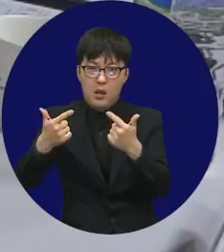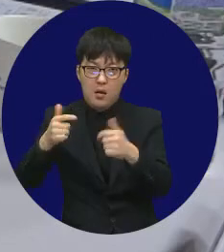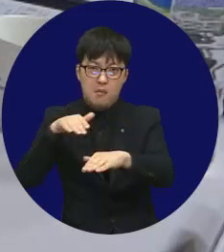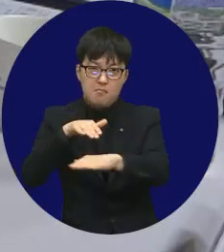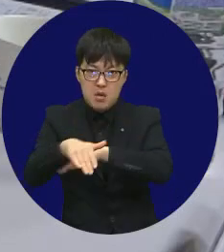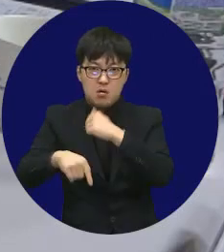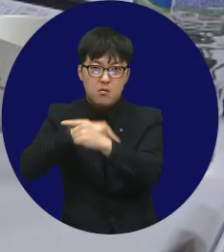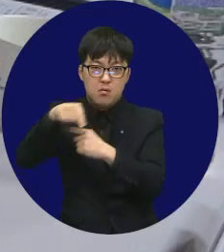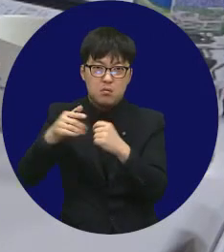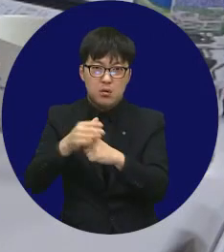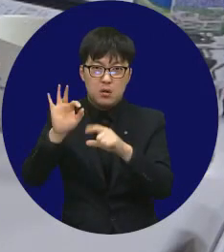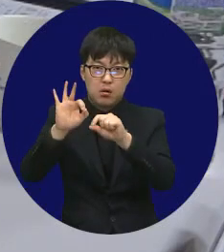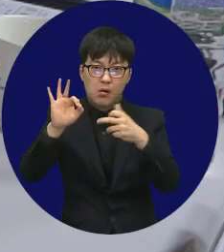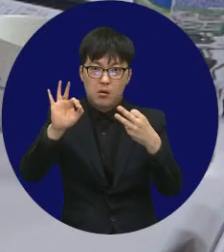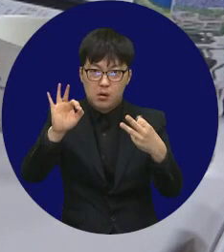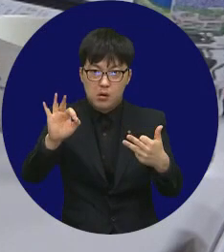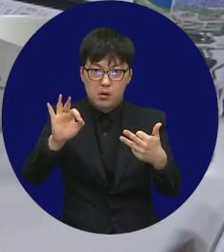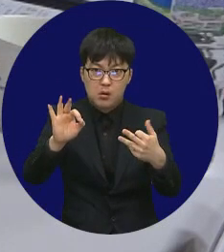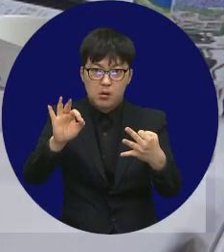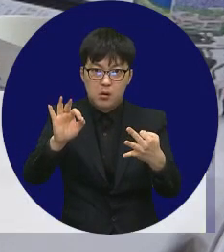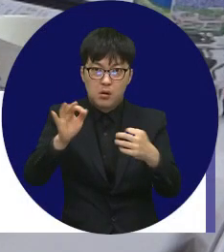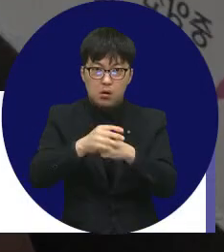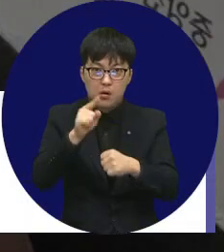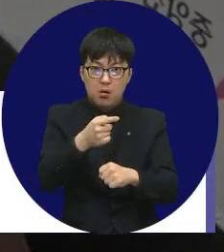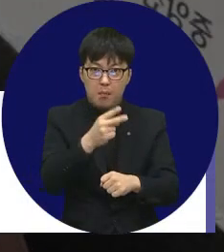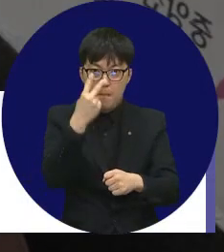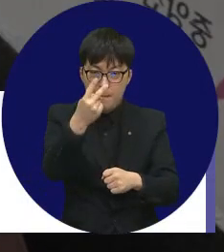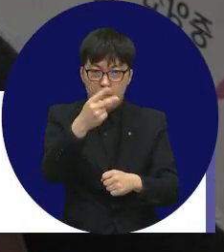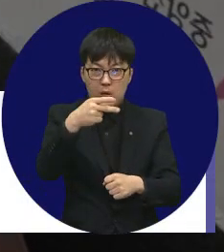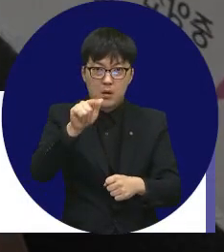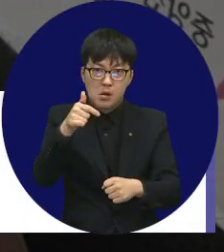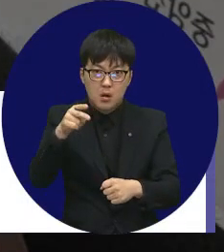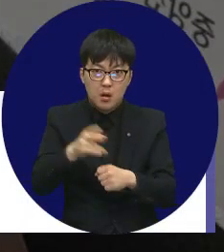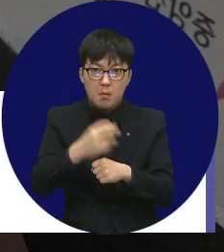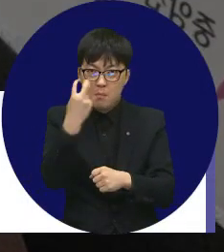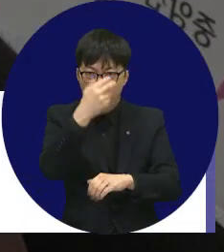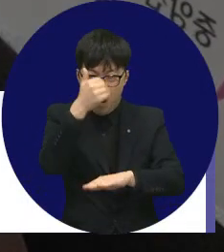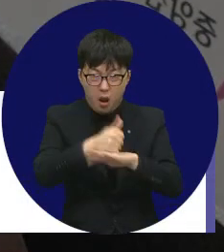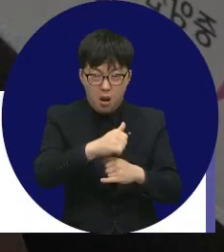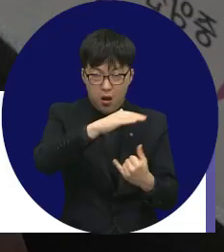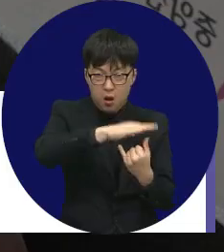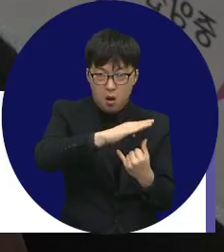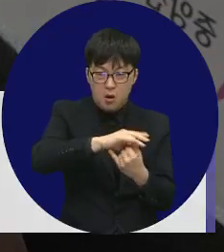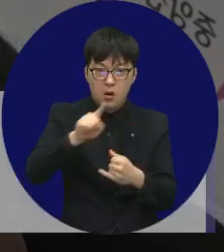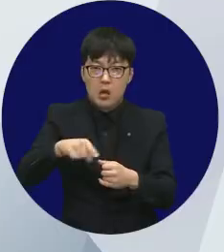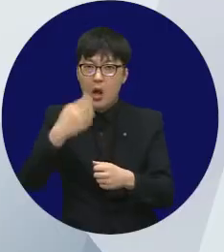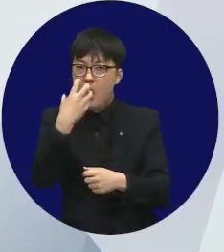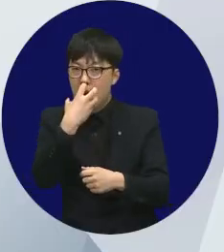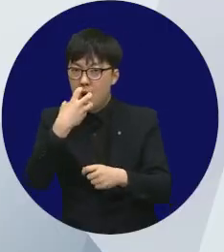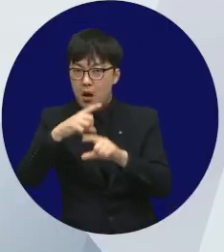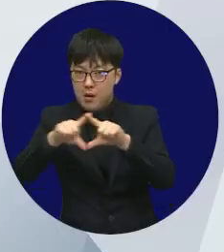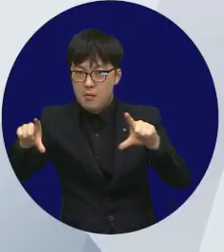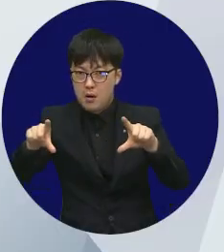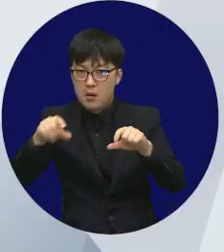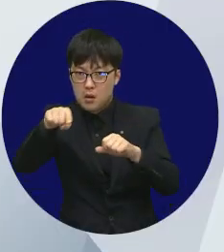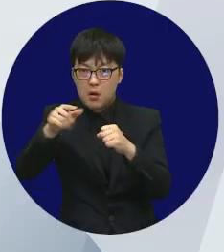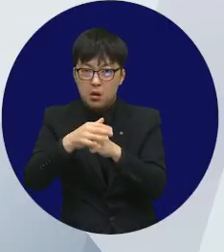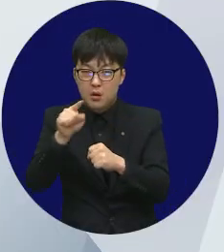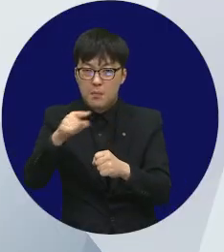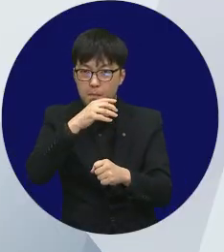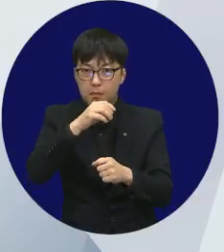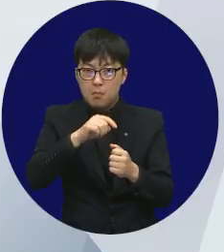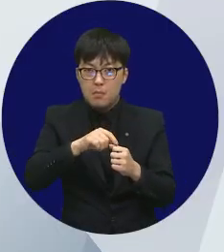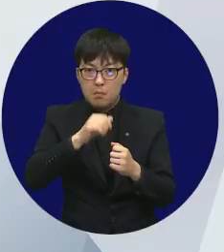10월 14일 2단계에 걸친 심사 끝에 청소년부와 일반부의 수상자를 발표했습니다. 청소년부에서는 우리